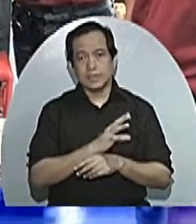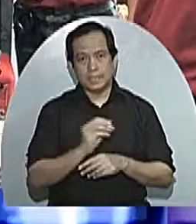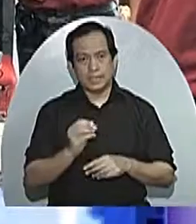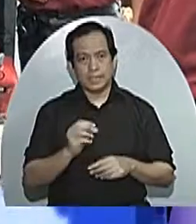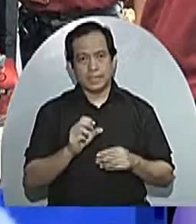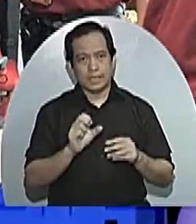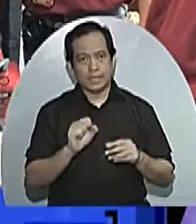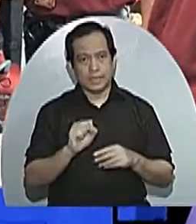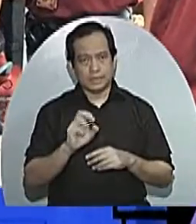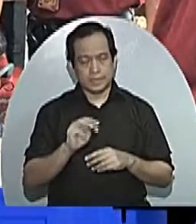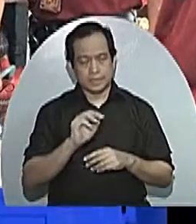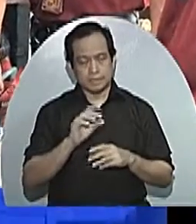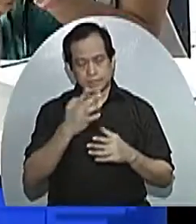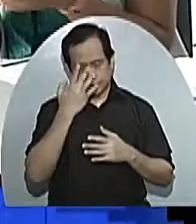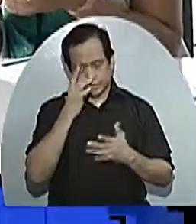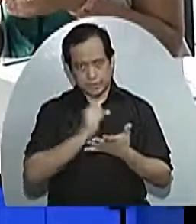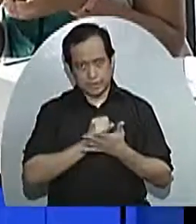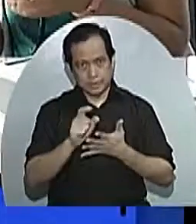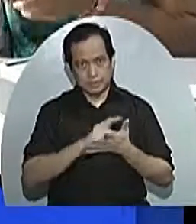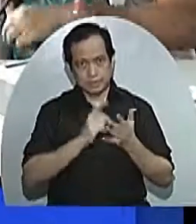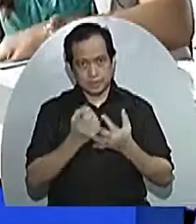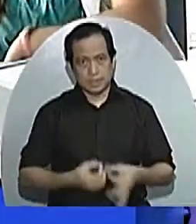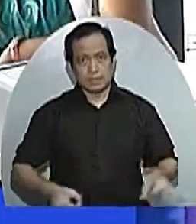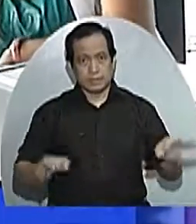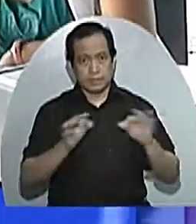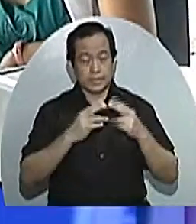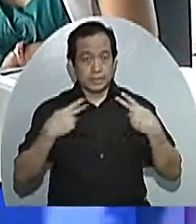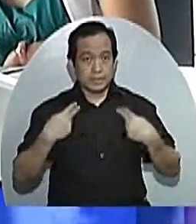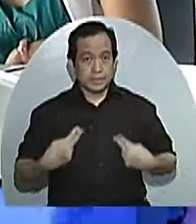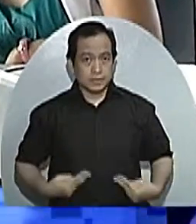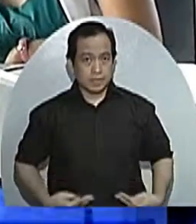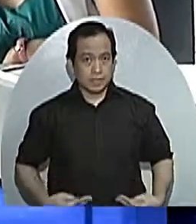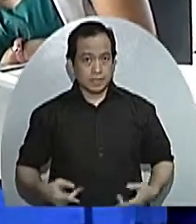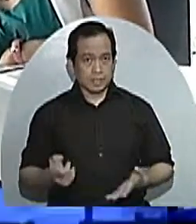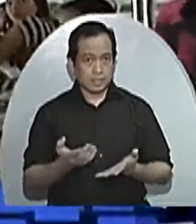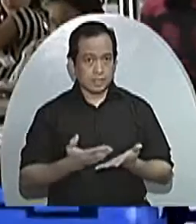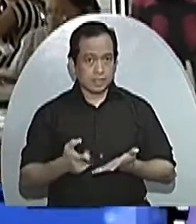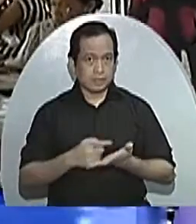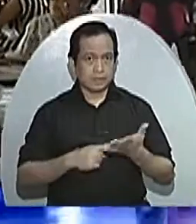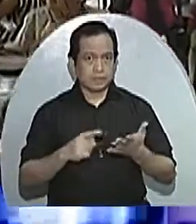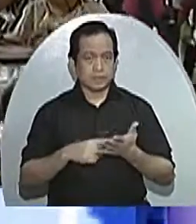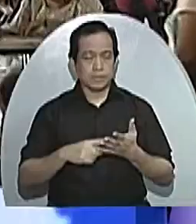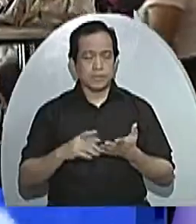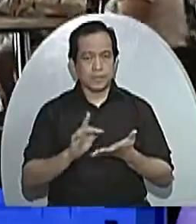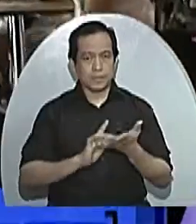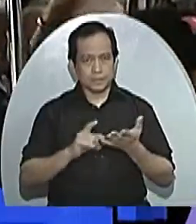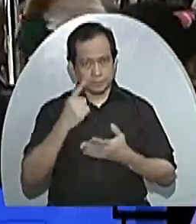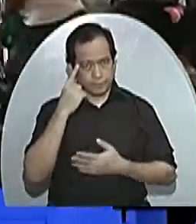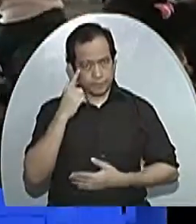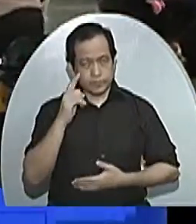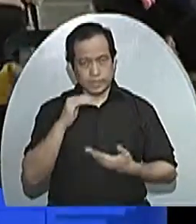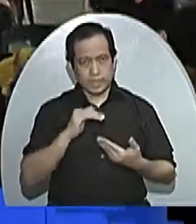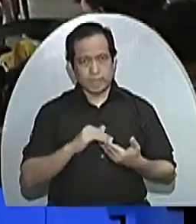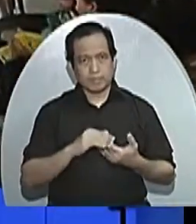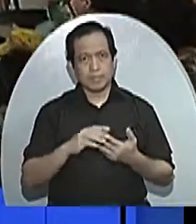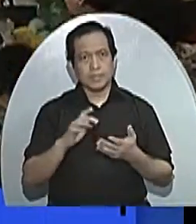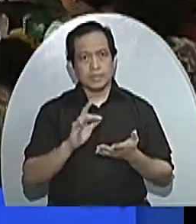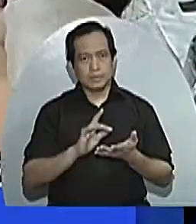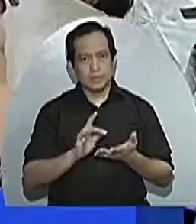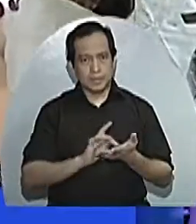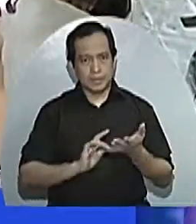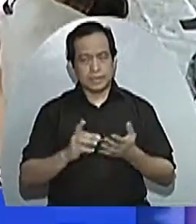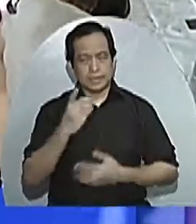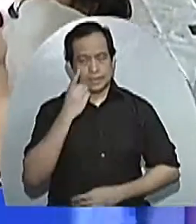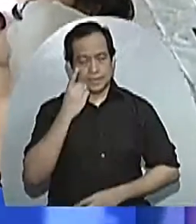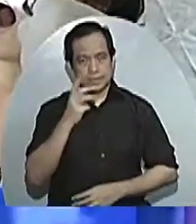at SM scholarship. Importante ang kalusugan. Nariyan ang ating gamot para sa kapwa